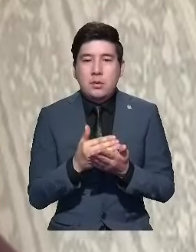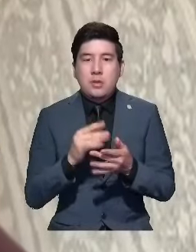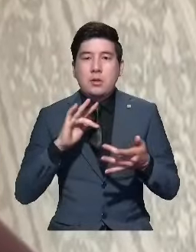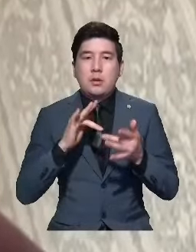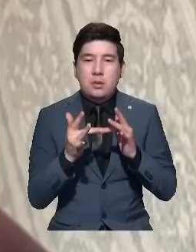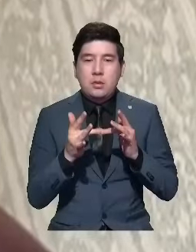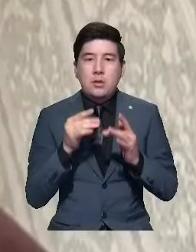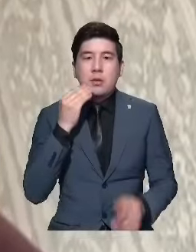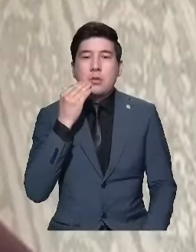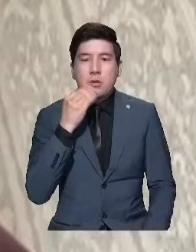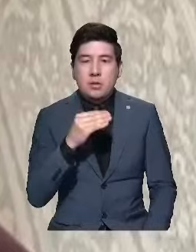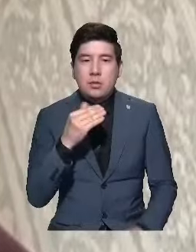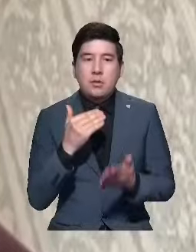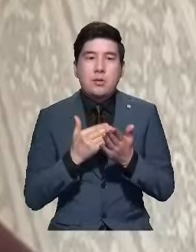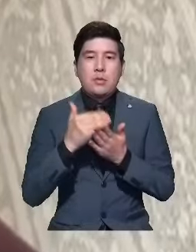интернетіміздің сапасын көтеруге